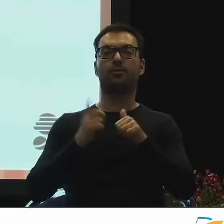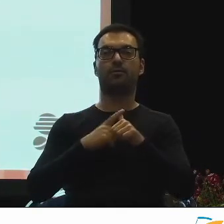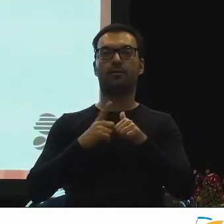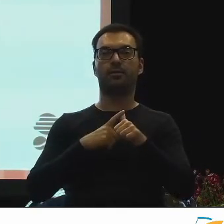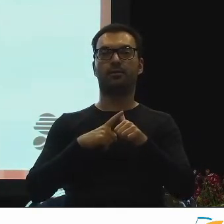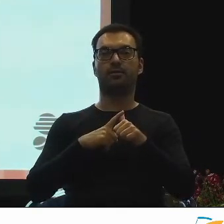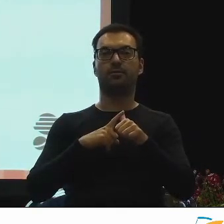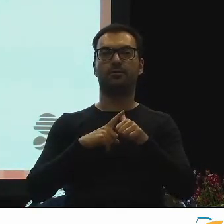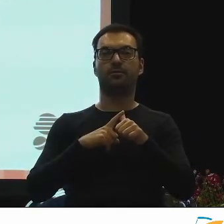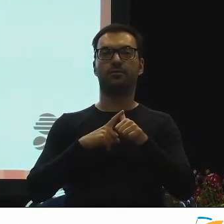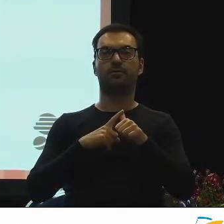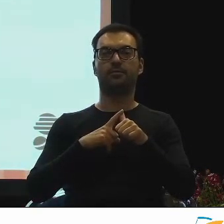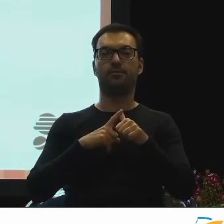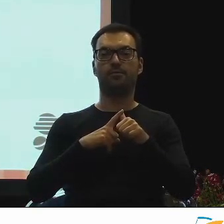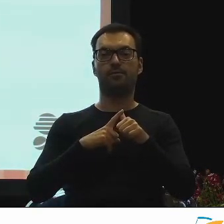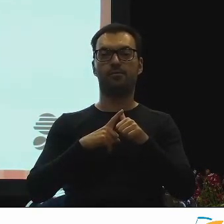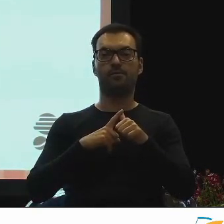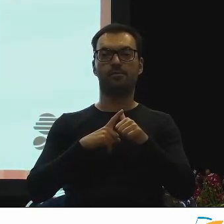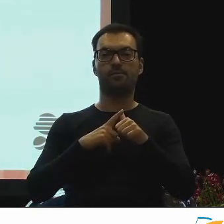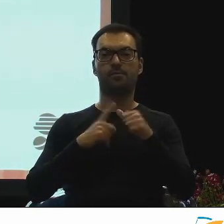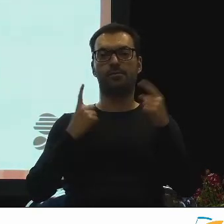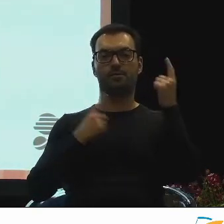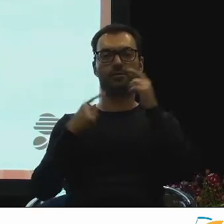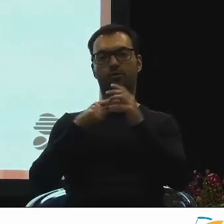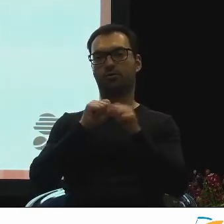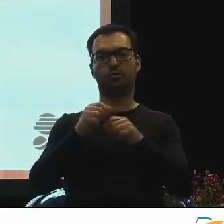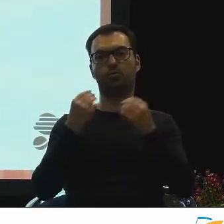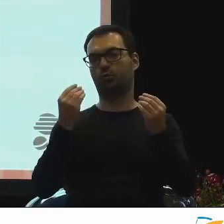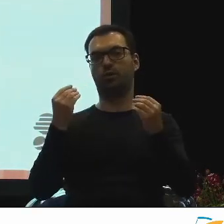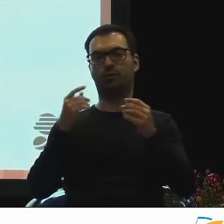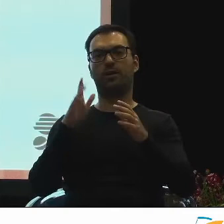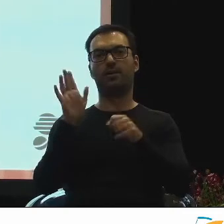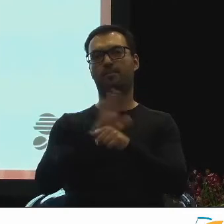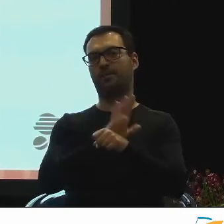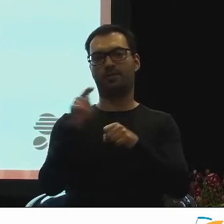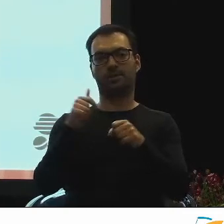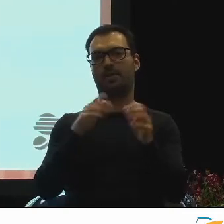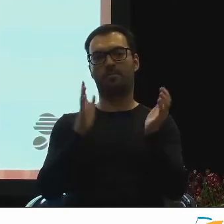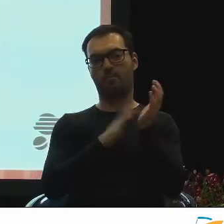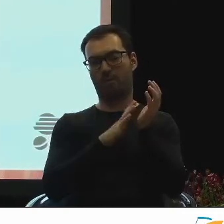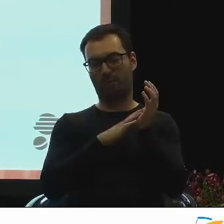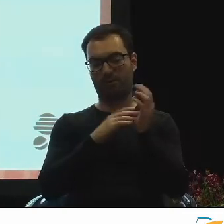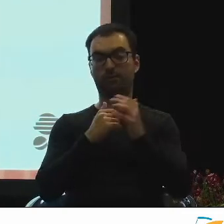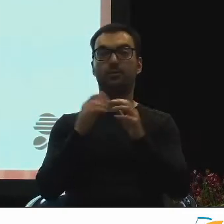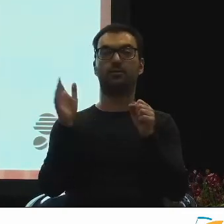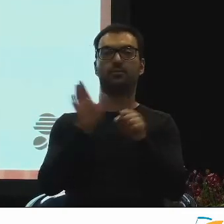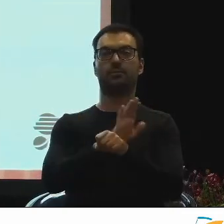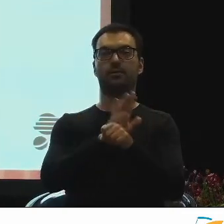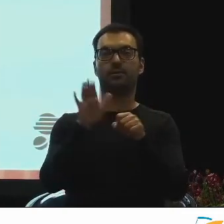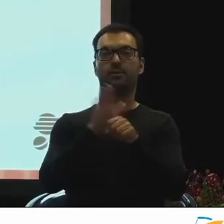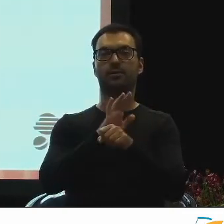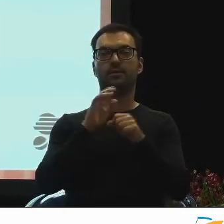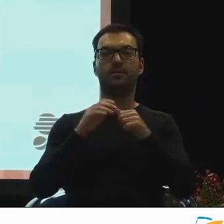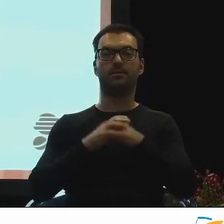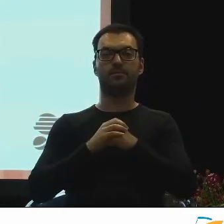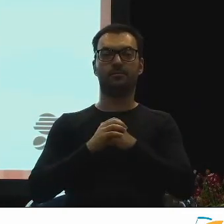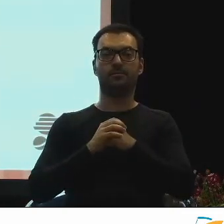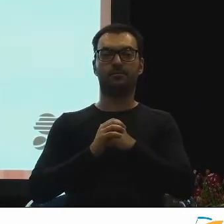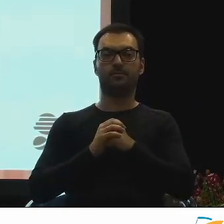pierwsze, i to jest mi się wydaje cudowne i tutaj biznes można tylko pochwalić, że biznes